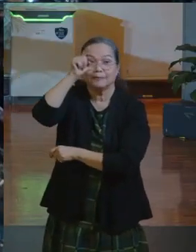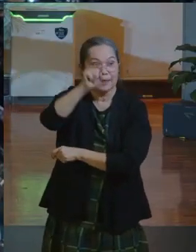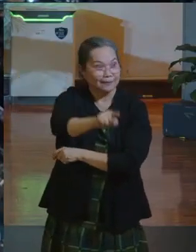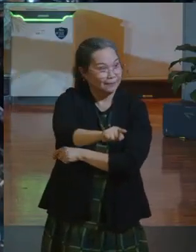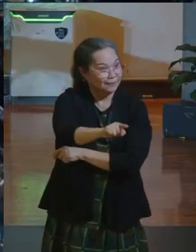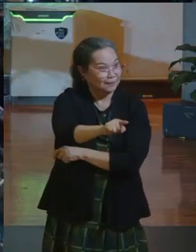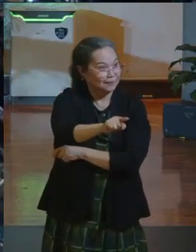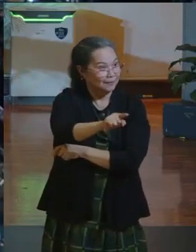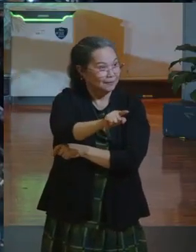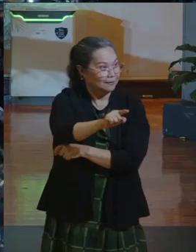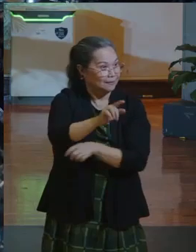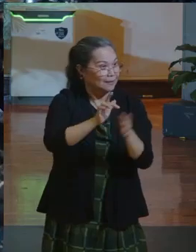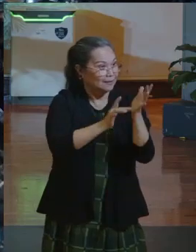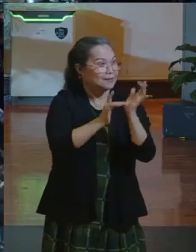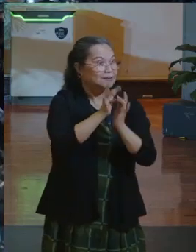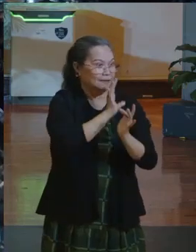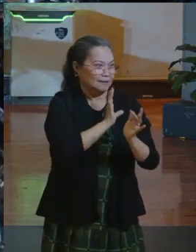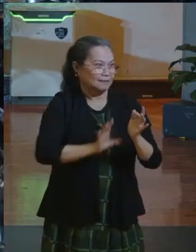ng Panginoon.